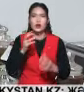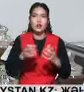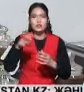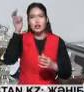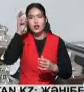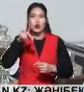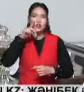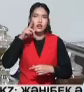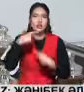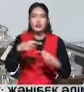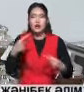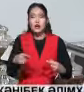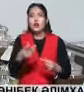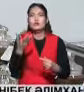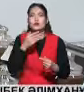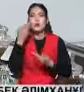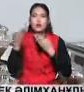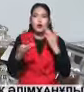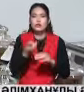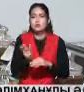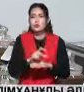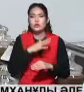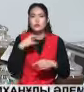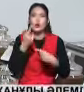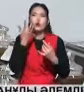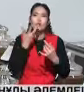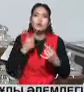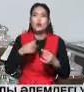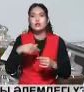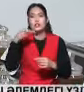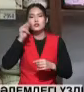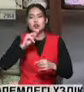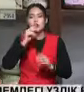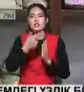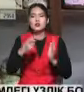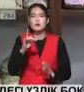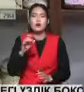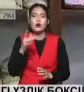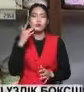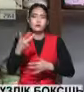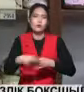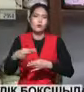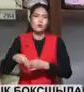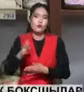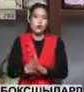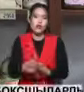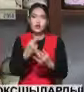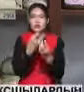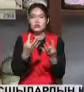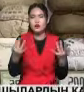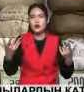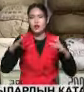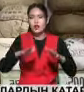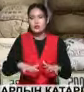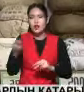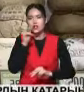жасыл түстеріне қашан да сұраныс көп. Дегенмен адамдар түрлі әдіспен қайнатылатын шайларды да жиі алады. Шай түрлі бактерияларды өлтіре алатын күшке